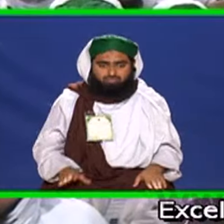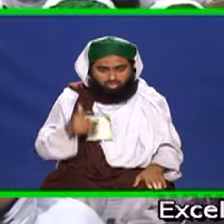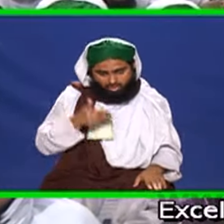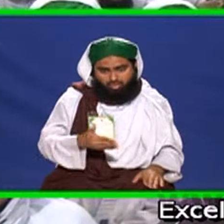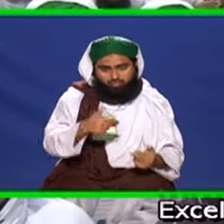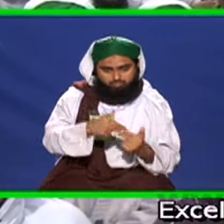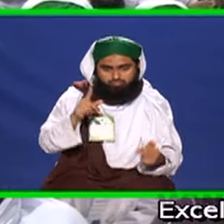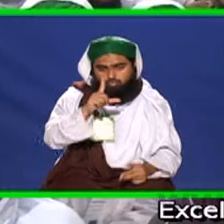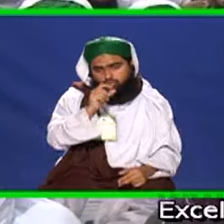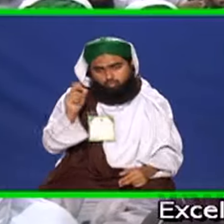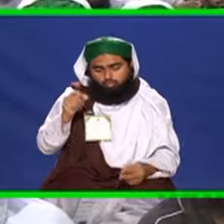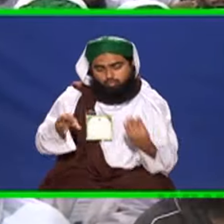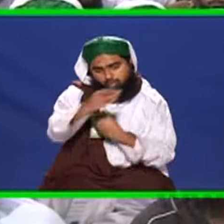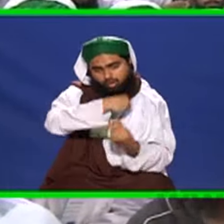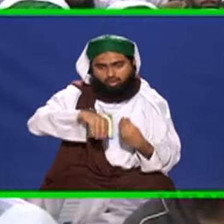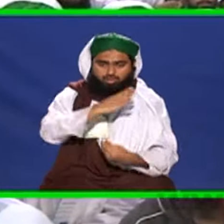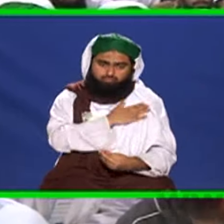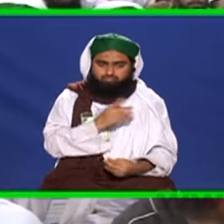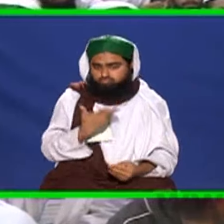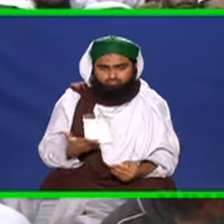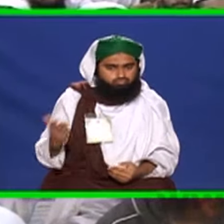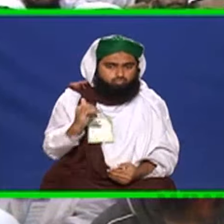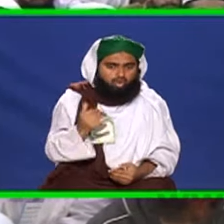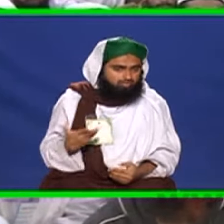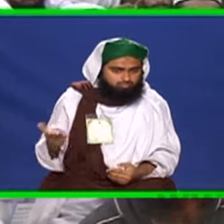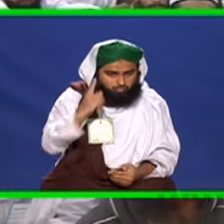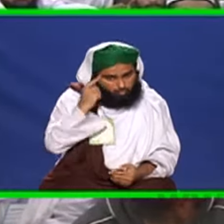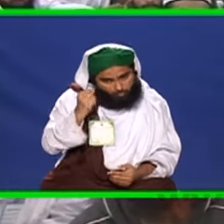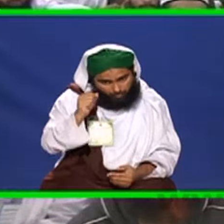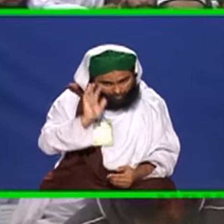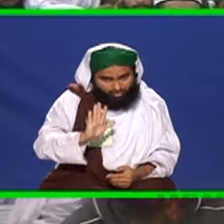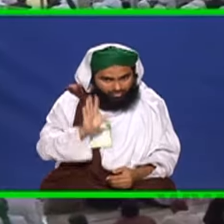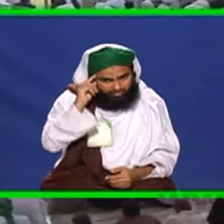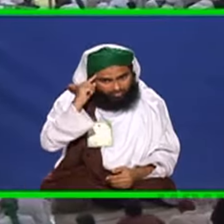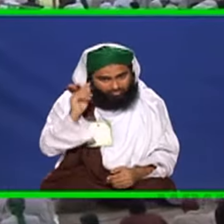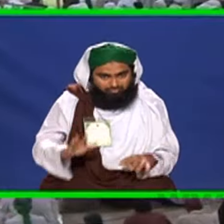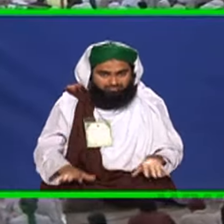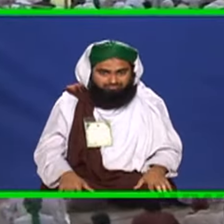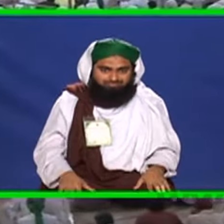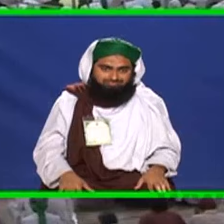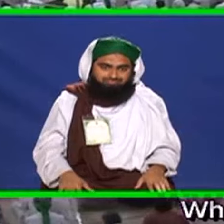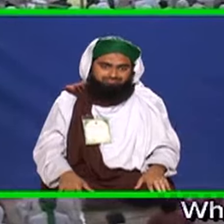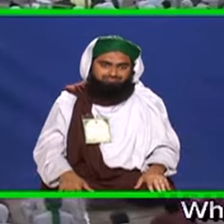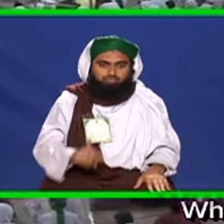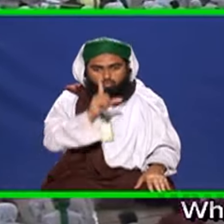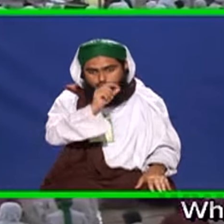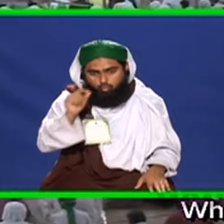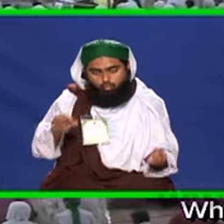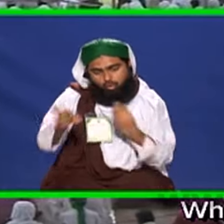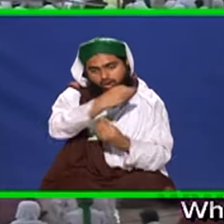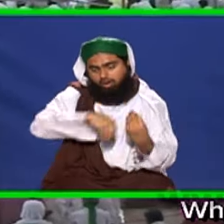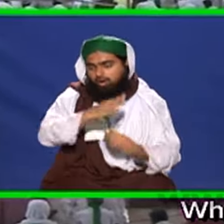فضائل بتائے وہ حج کے, وہ بھی شاید ہی سب کو یاد ہو. بہت مشکل, کیا یاد ہے آپ کو؟ سو حج کا